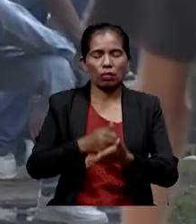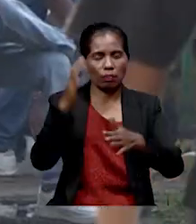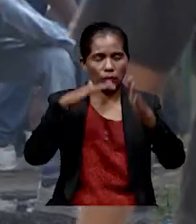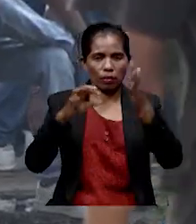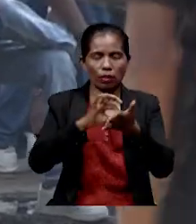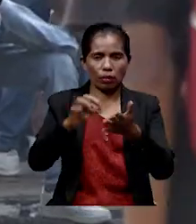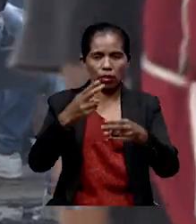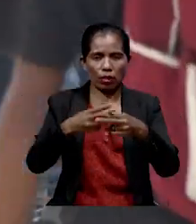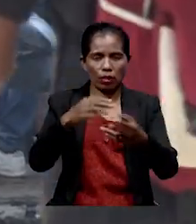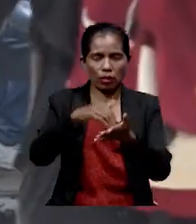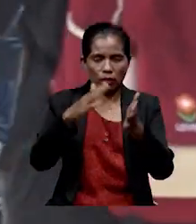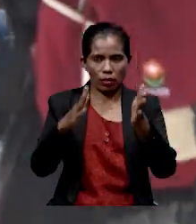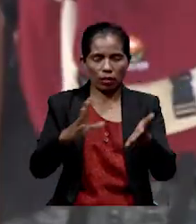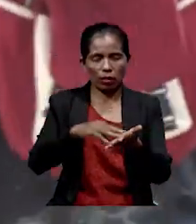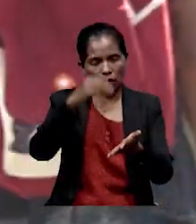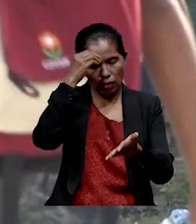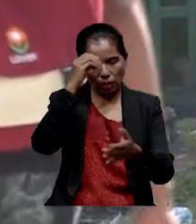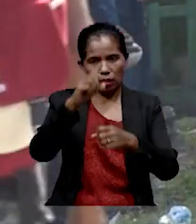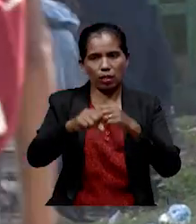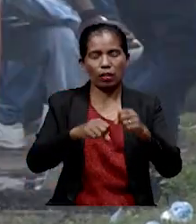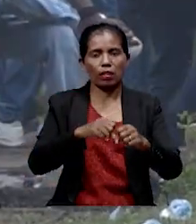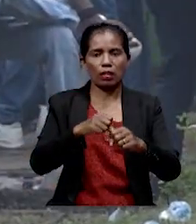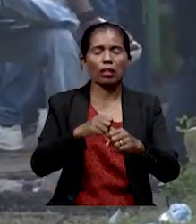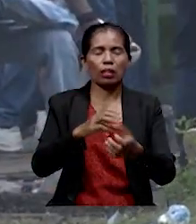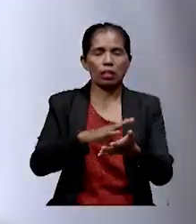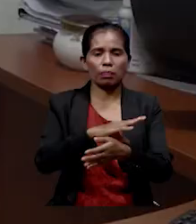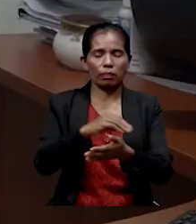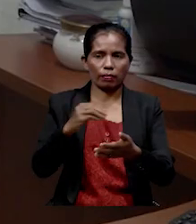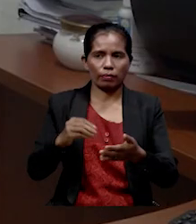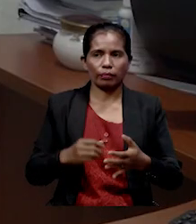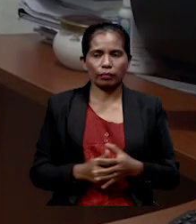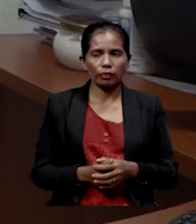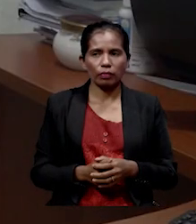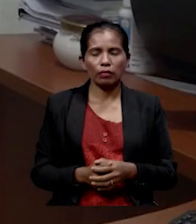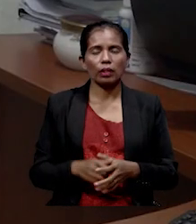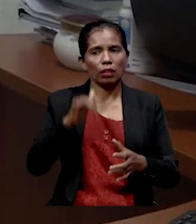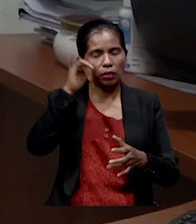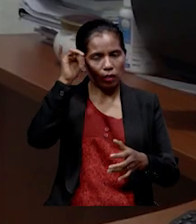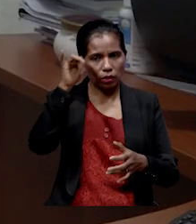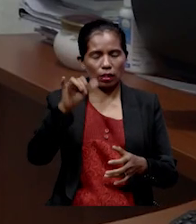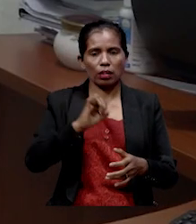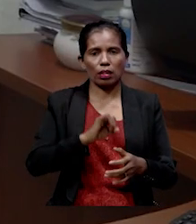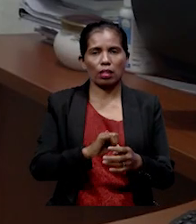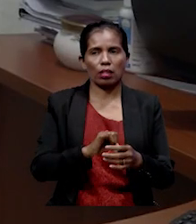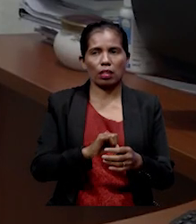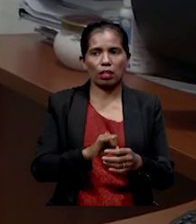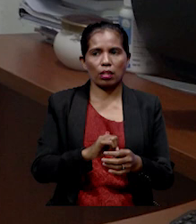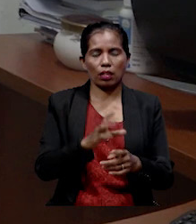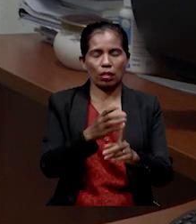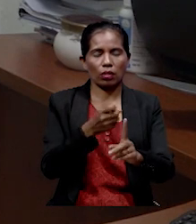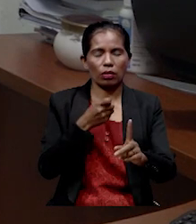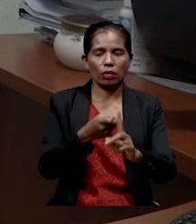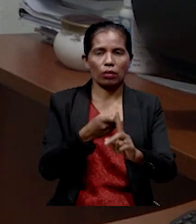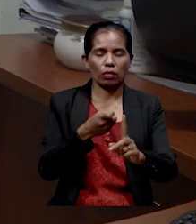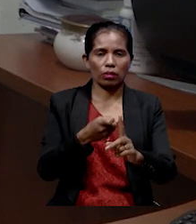narang estudante Sira tu irijame liang Koreane. Consegue resolve ona tamba ha u seka u fila ho si sermone despedida ia